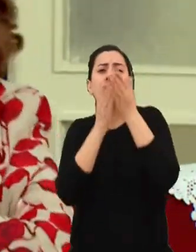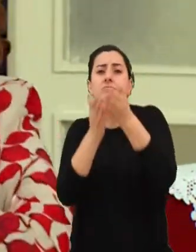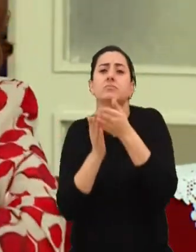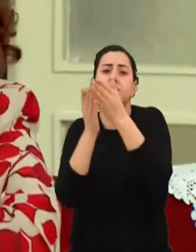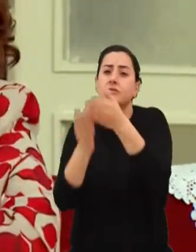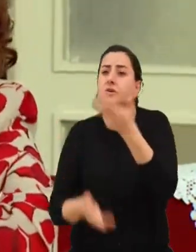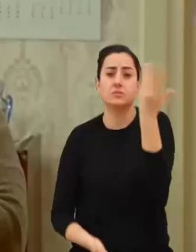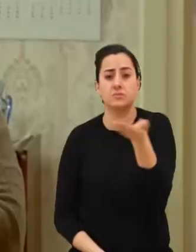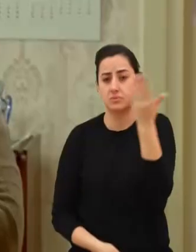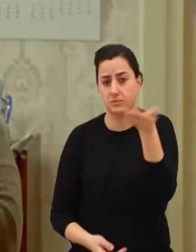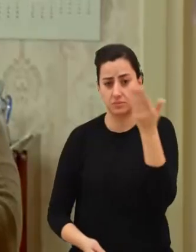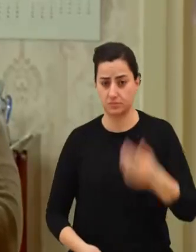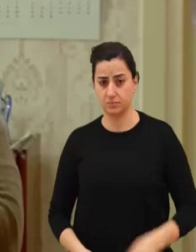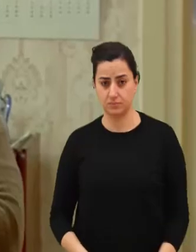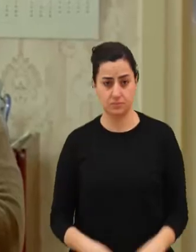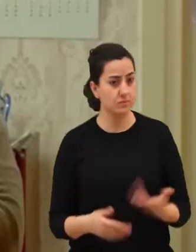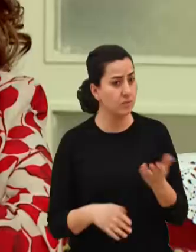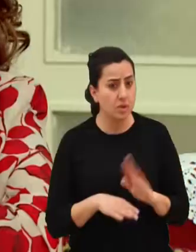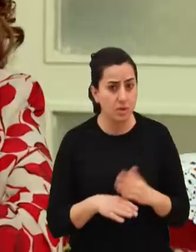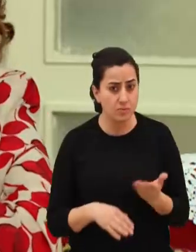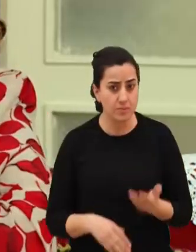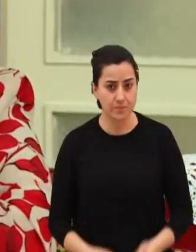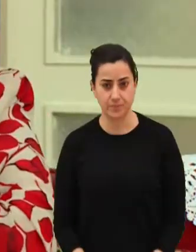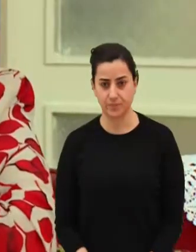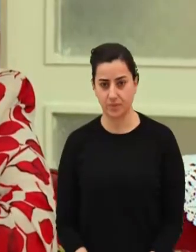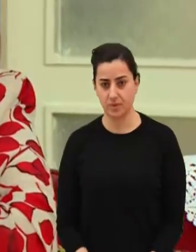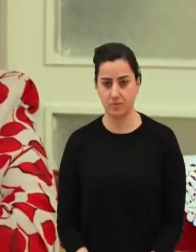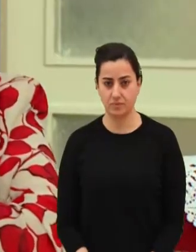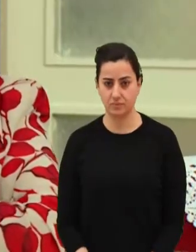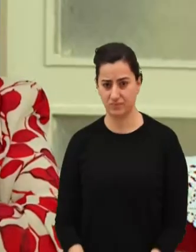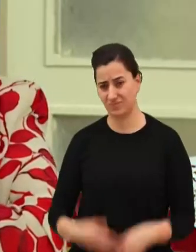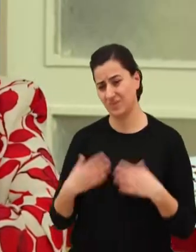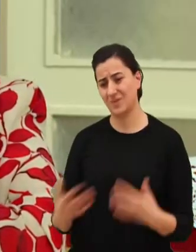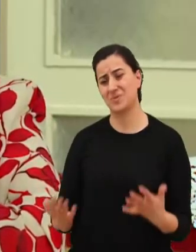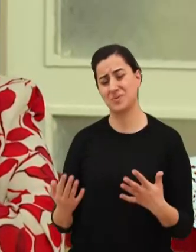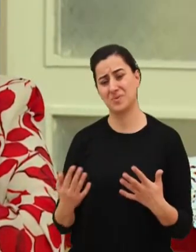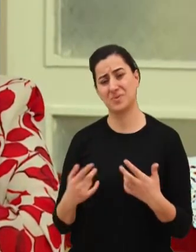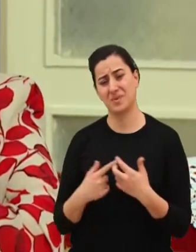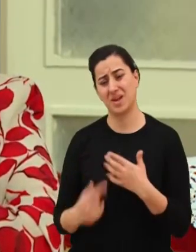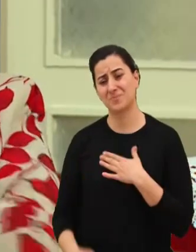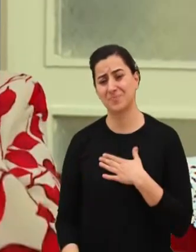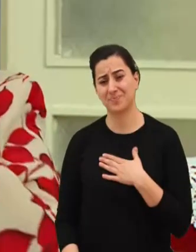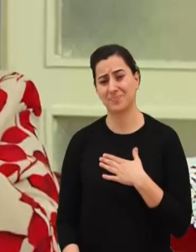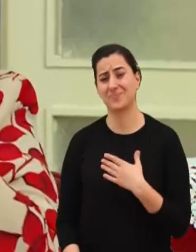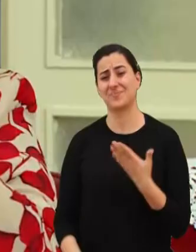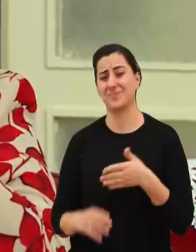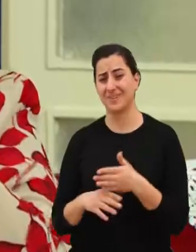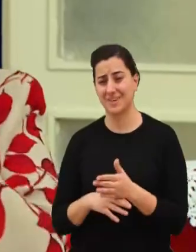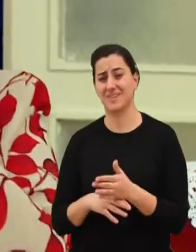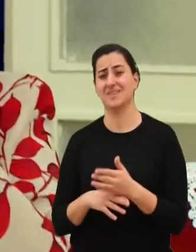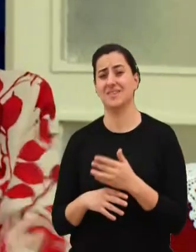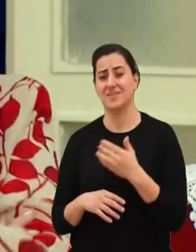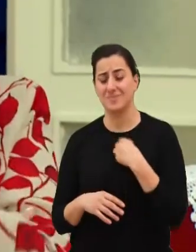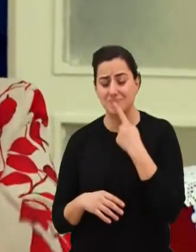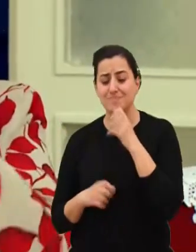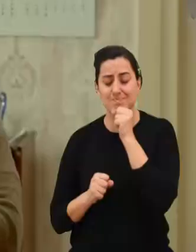neler yapıyordu. Ya. Neler yapıyordu? Ay Rukiye, ay keşke tutsaydım